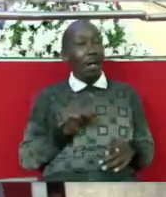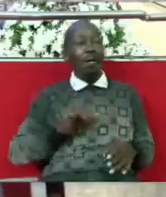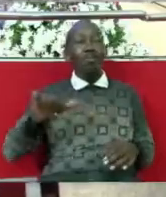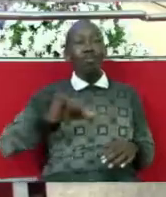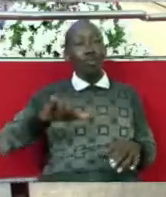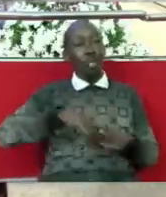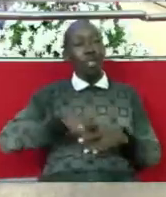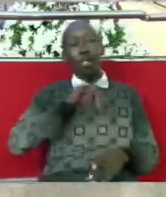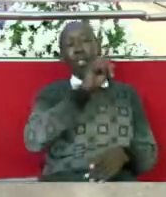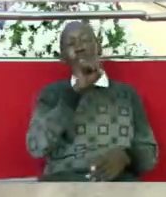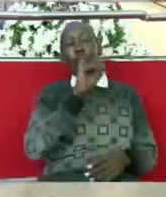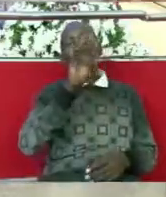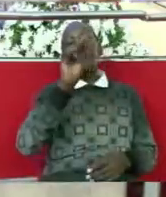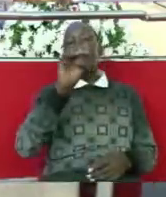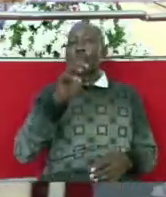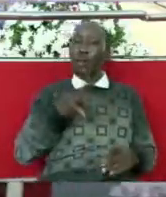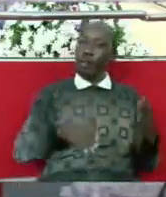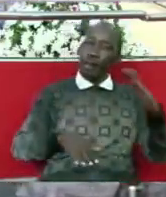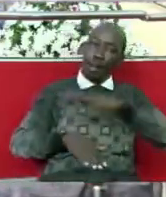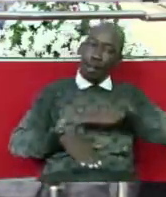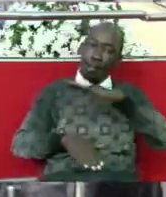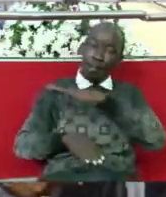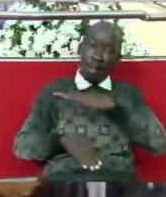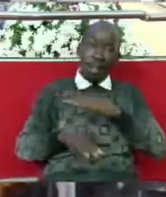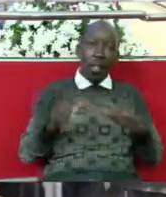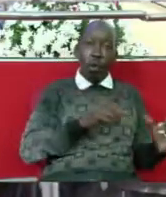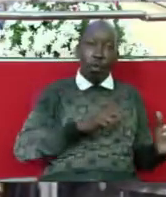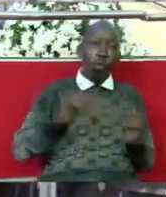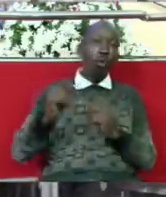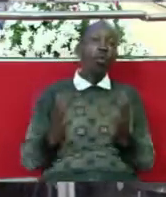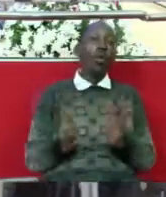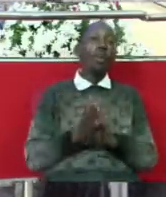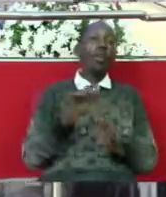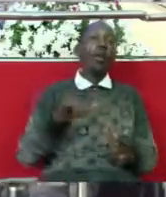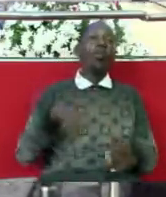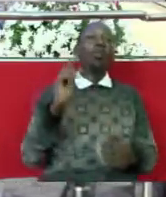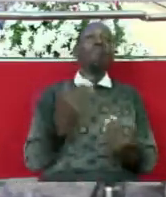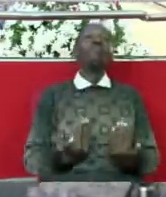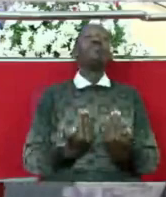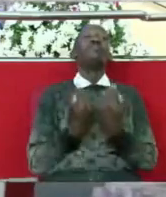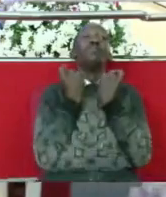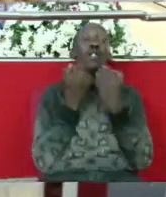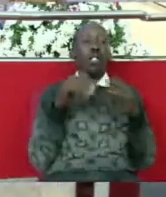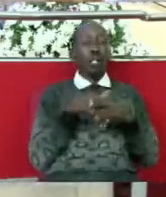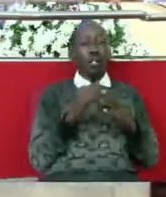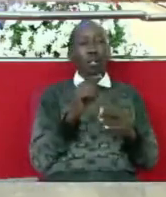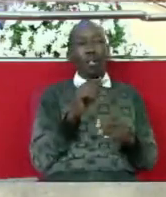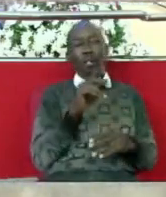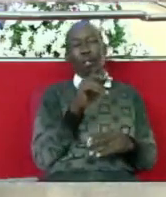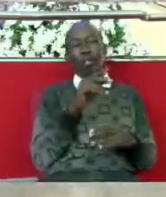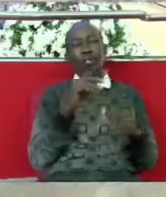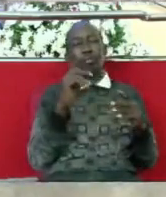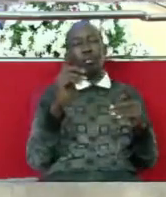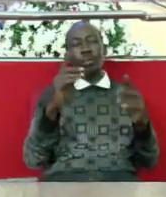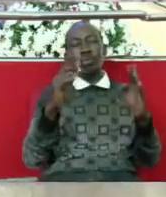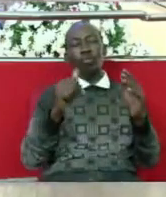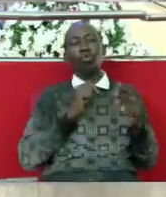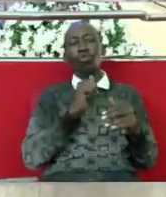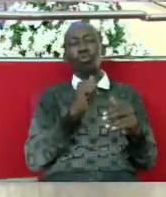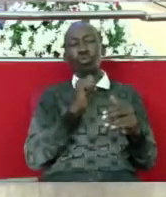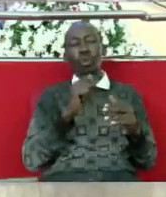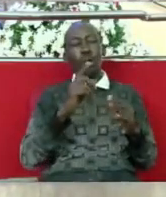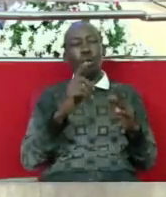kutafuta yule msichana pale Zimmerman. Na waende na yeye kwa makiosk kwa vibanda hapo. Ndio wakaweza kufanya mapenzi